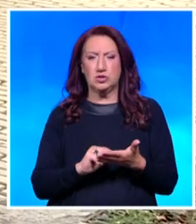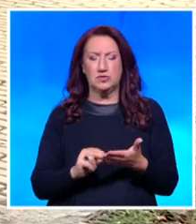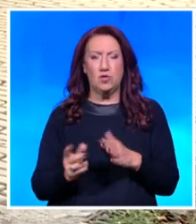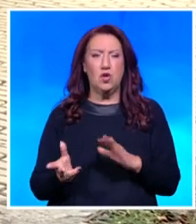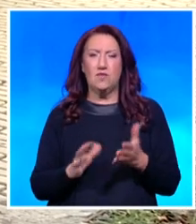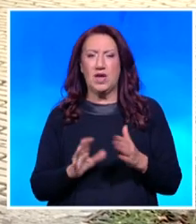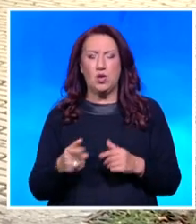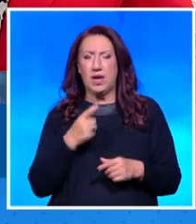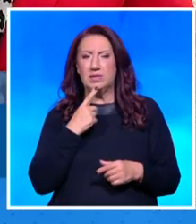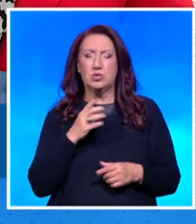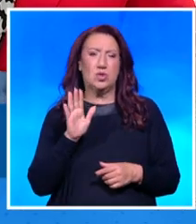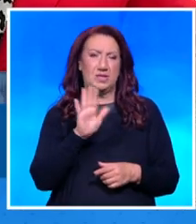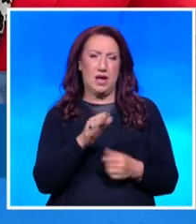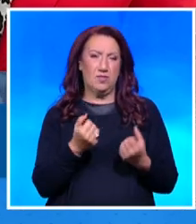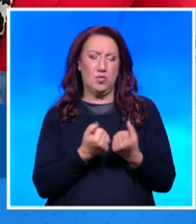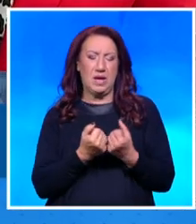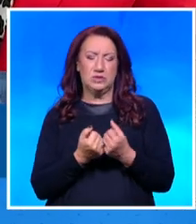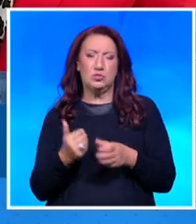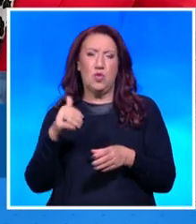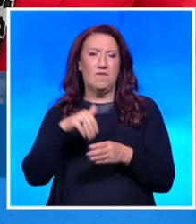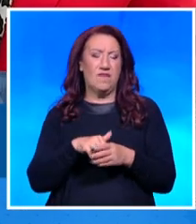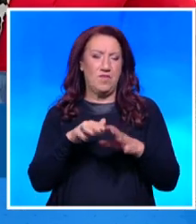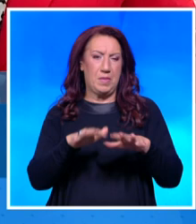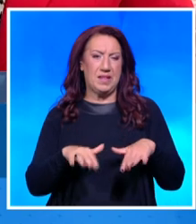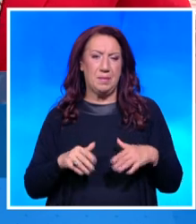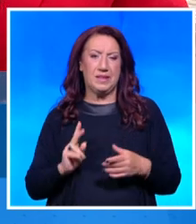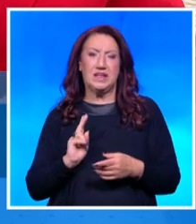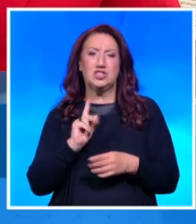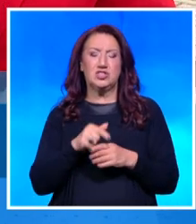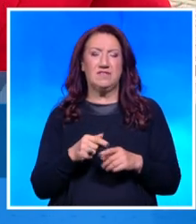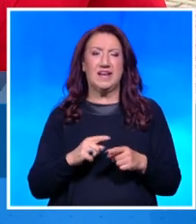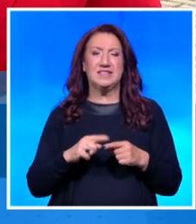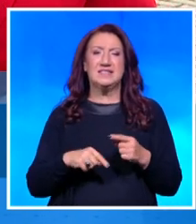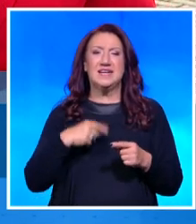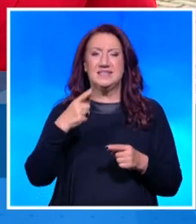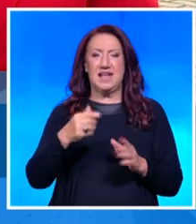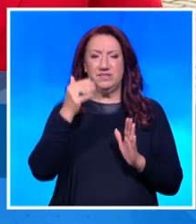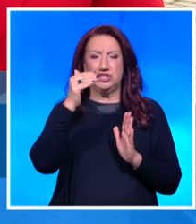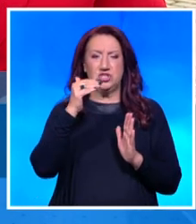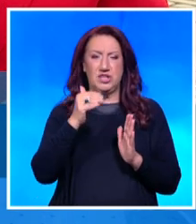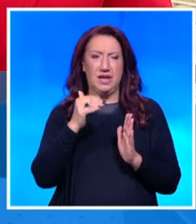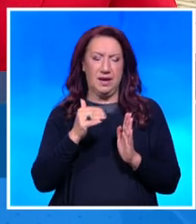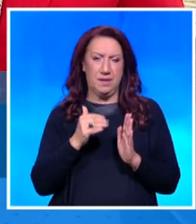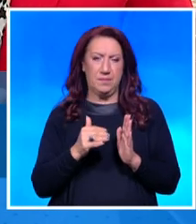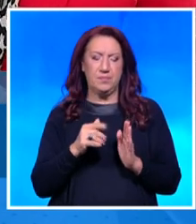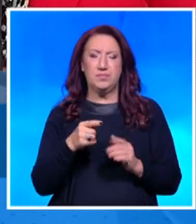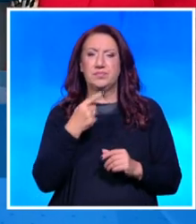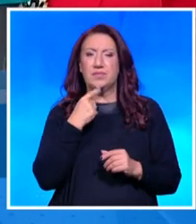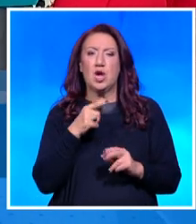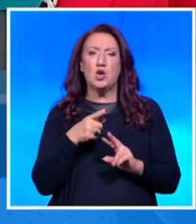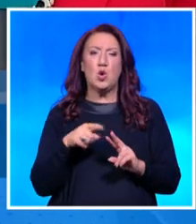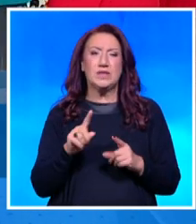негово място в 49-я парламент ще влезе следващия в Пловдивската листа. Той е Йордан